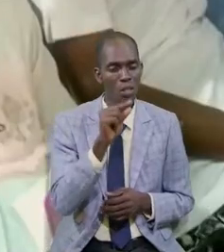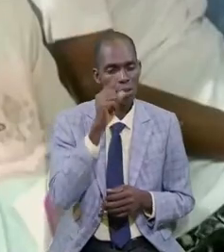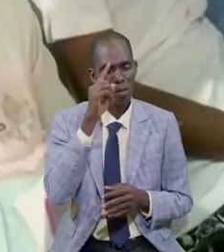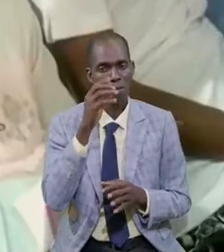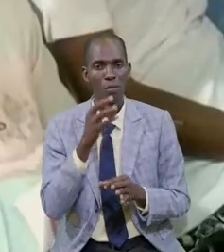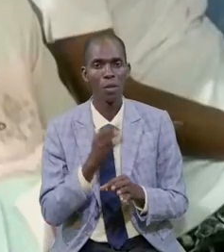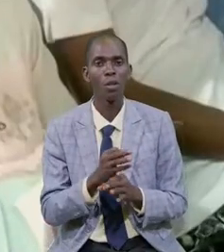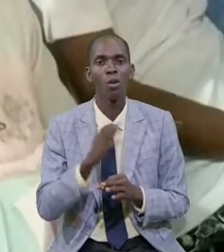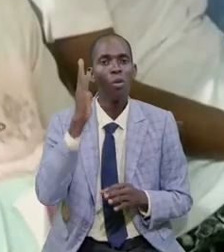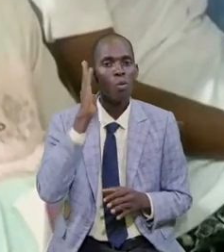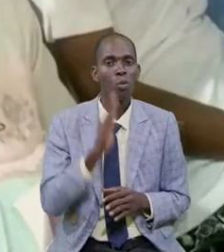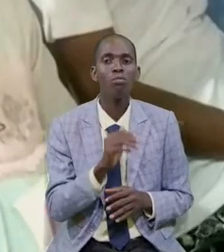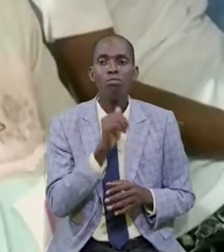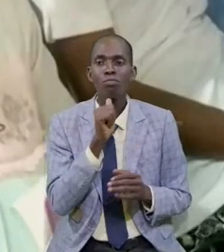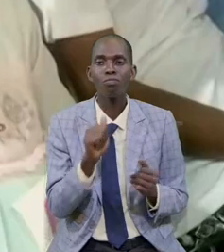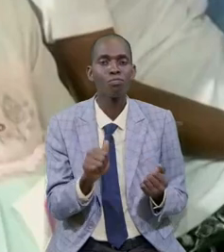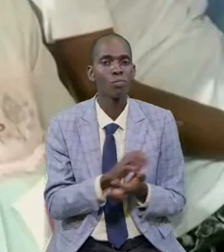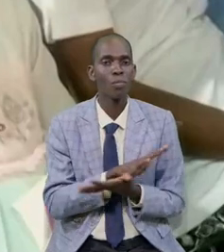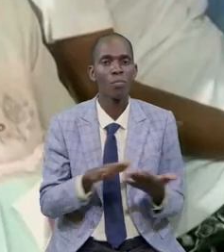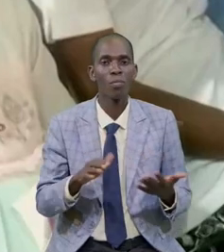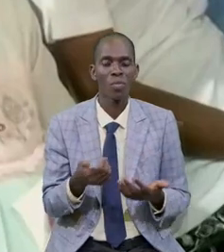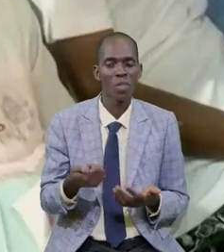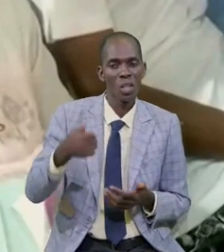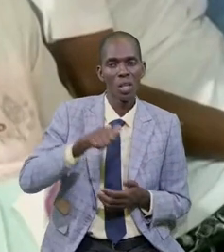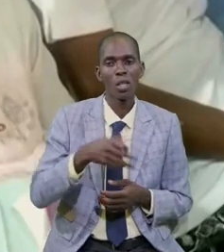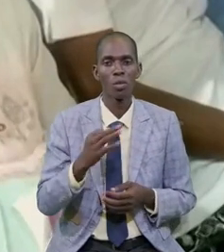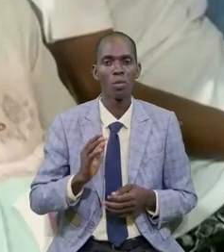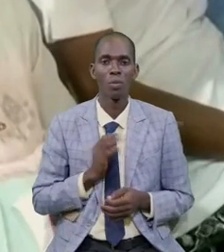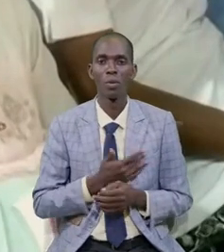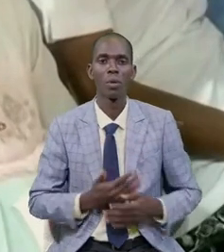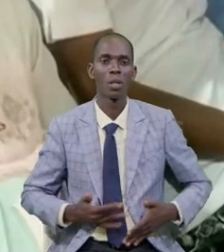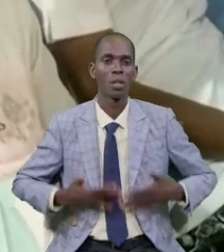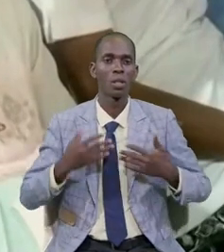foi, ne va pas, ne ruinera